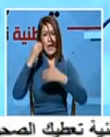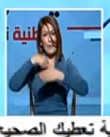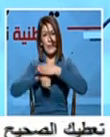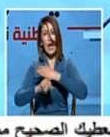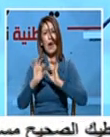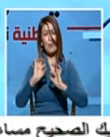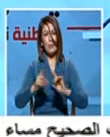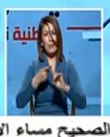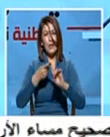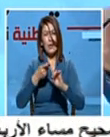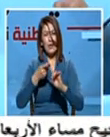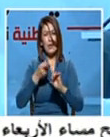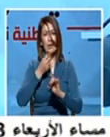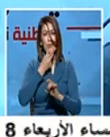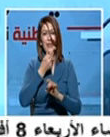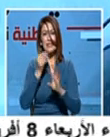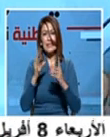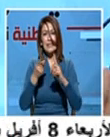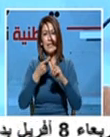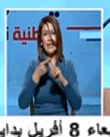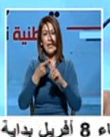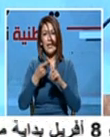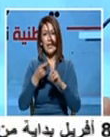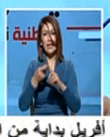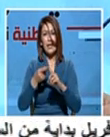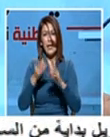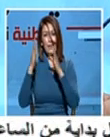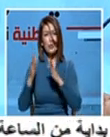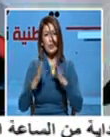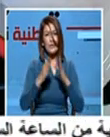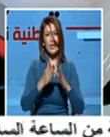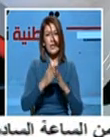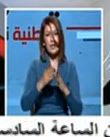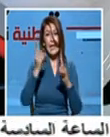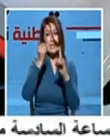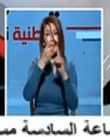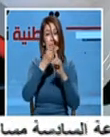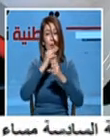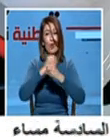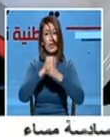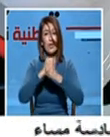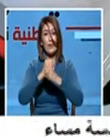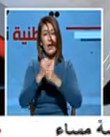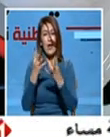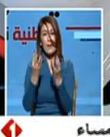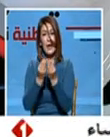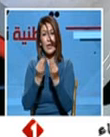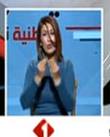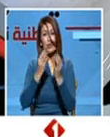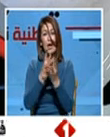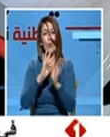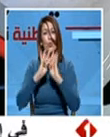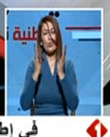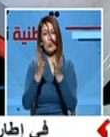حتى بلانين فاميليال معناها حتى كان من الاول ما تميناش بهذا توا اون ريكيليبري اليوم المراه